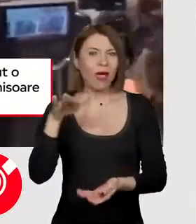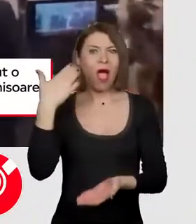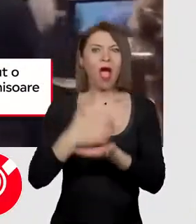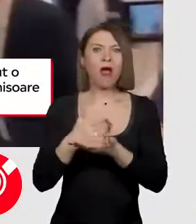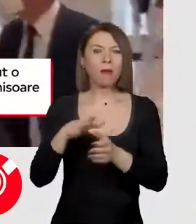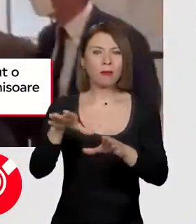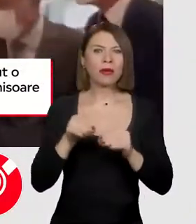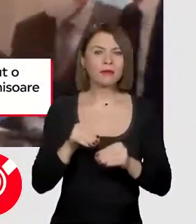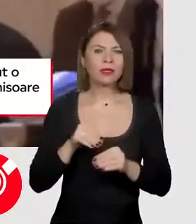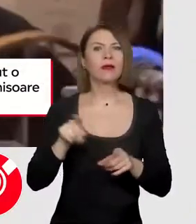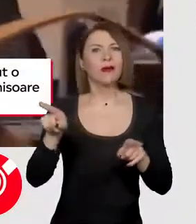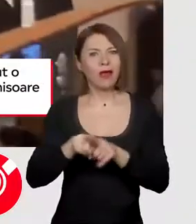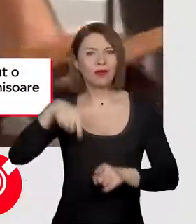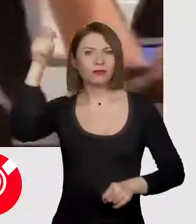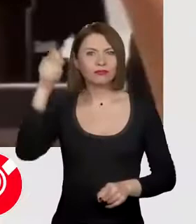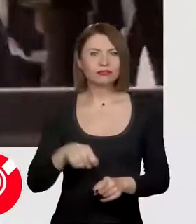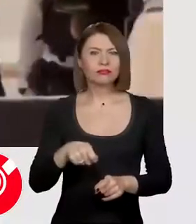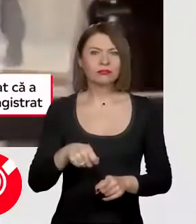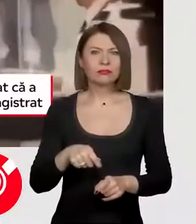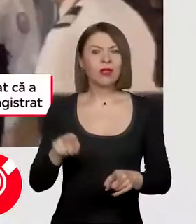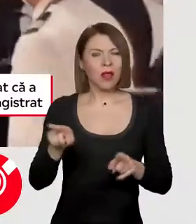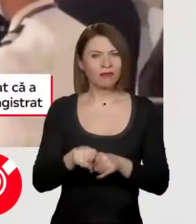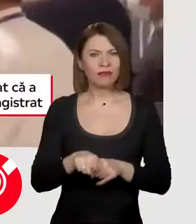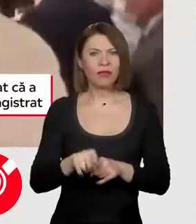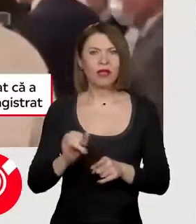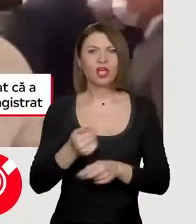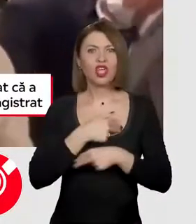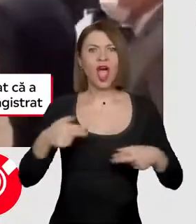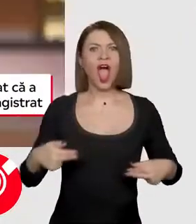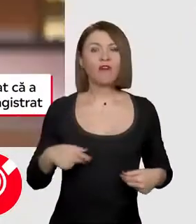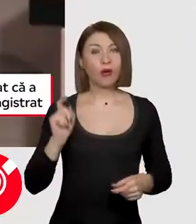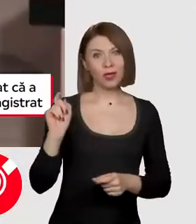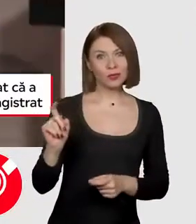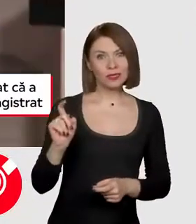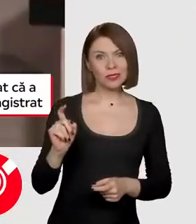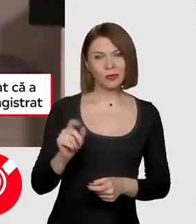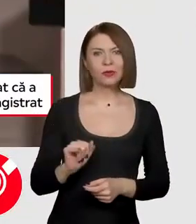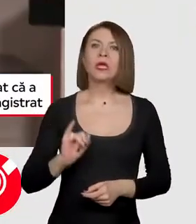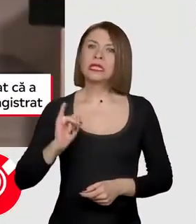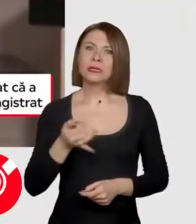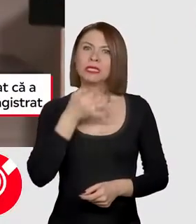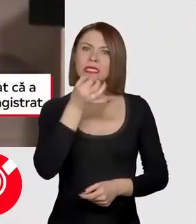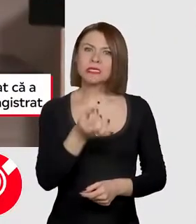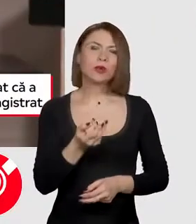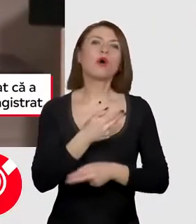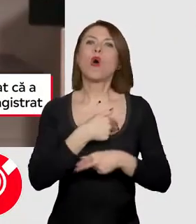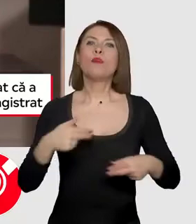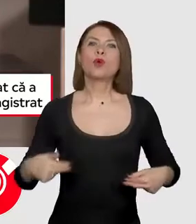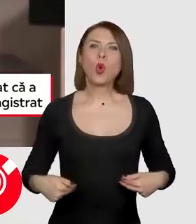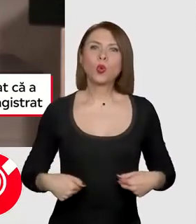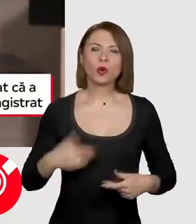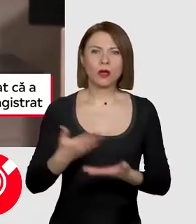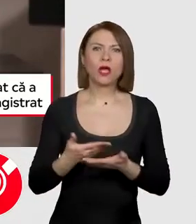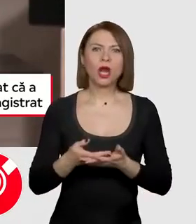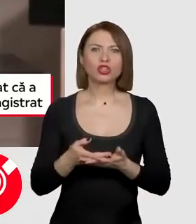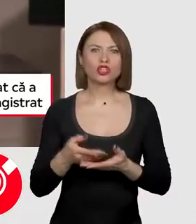a primit o condamnare, la fel, aceeași condamnare ca și avocatul său. Trebuie spus că procurorii în